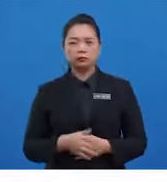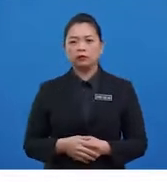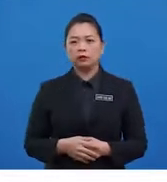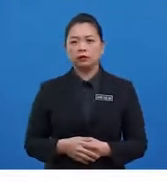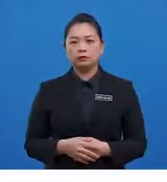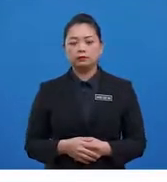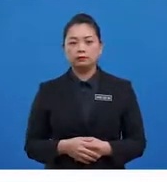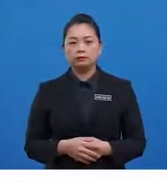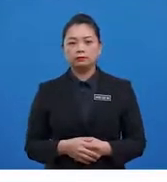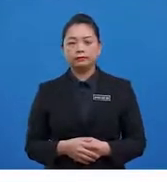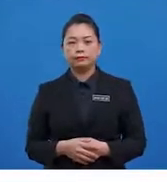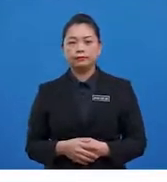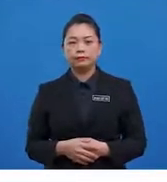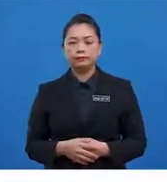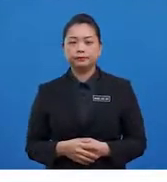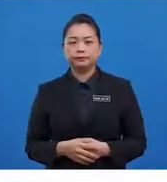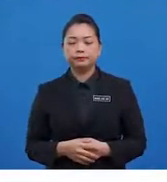Murid-murid hendak tahu?